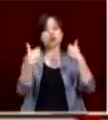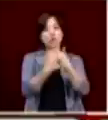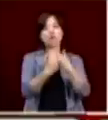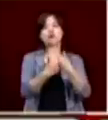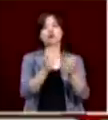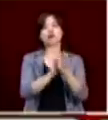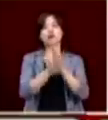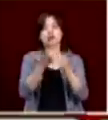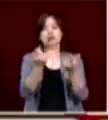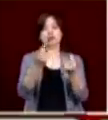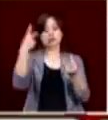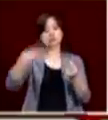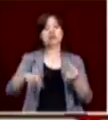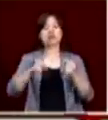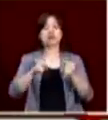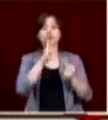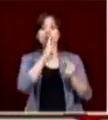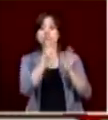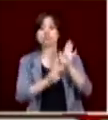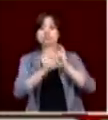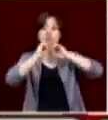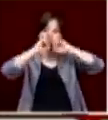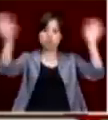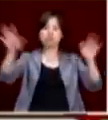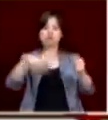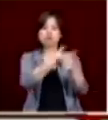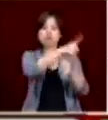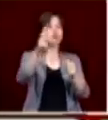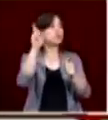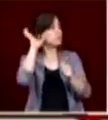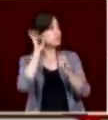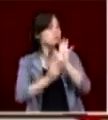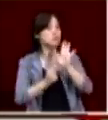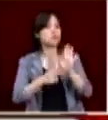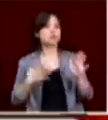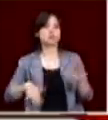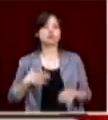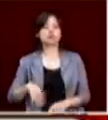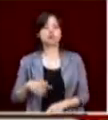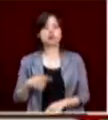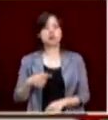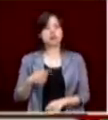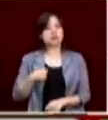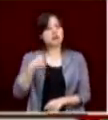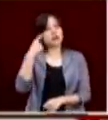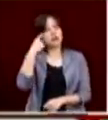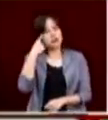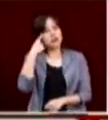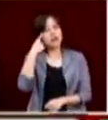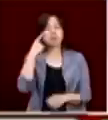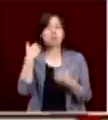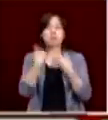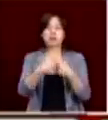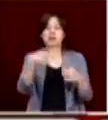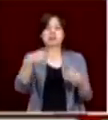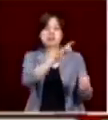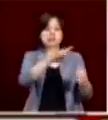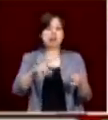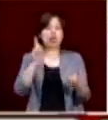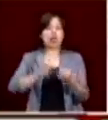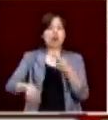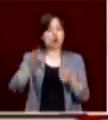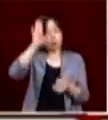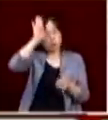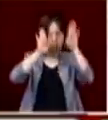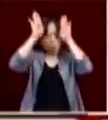摆来底下宣布，予大家知。我看唔好安尼用无正确